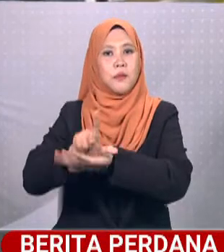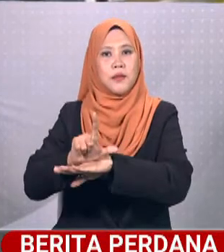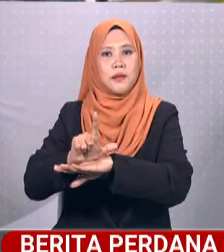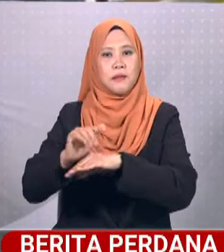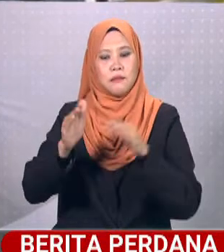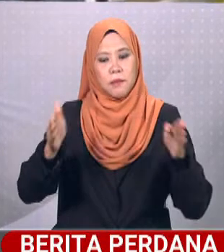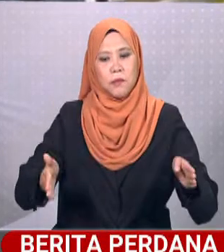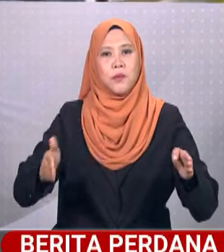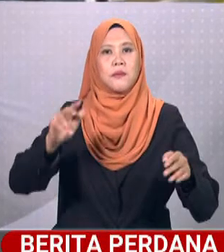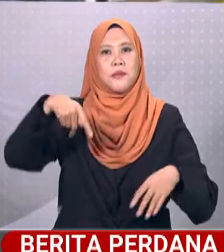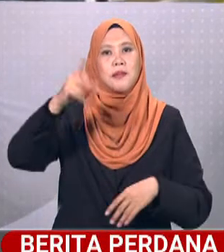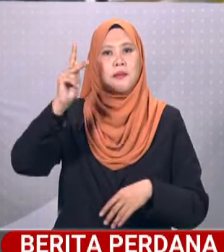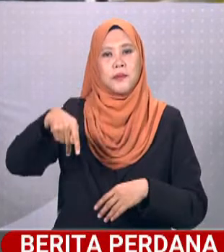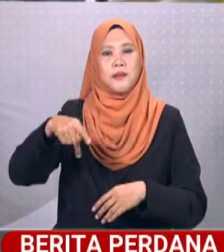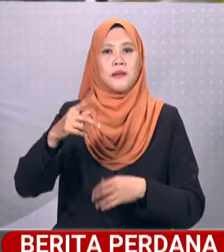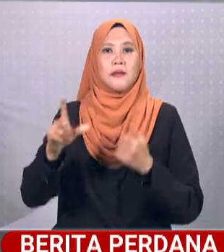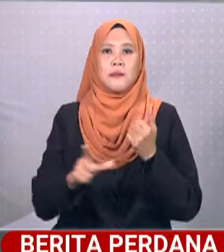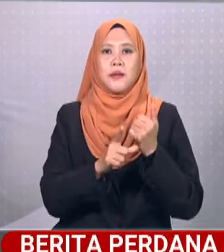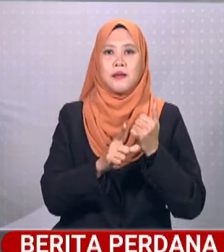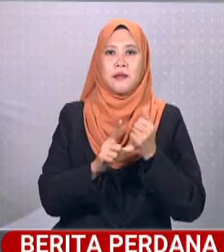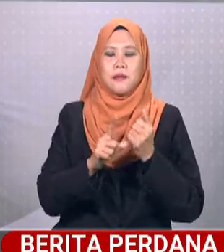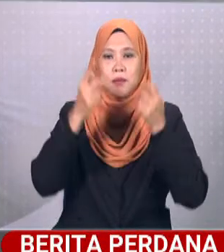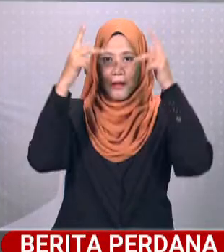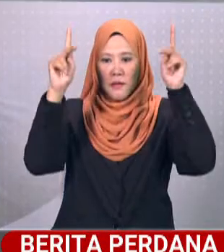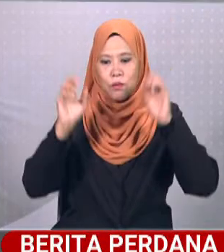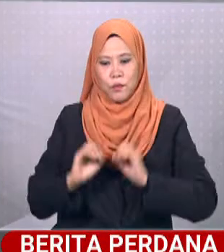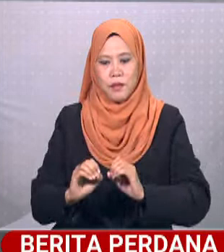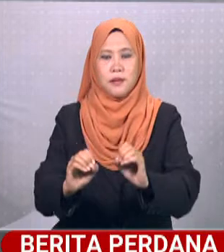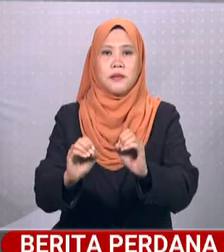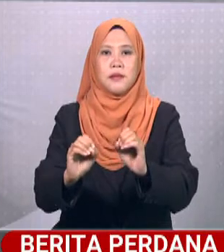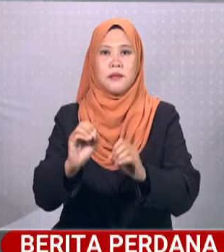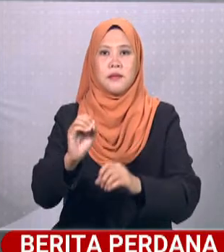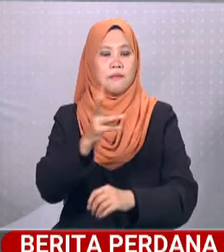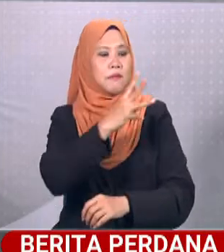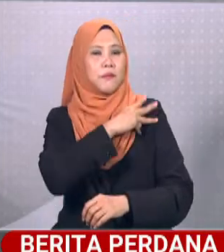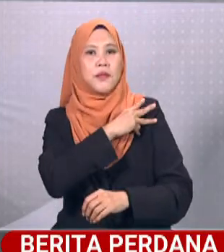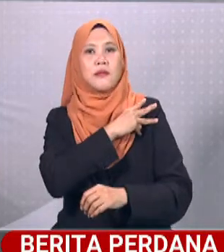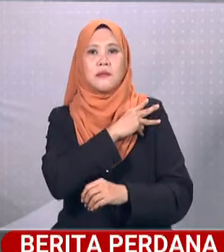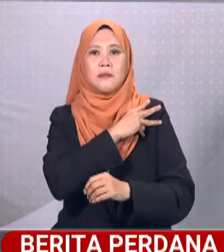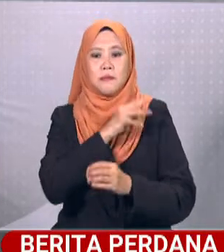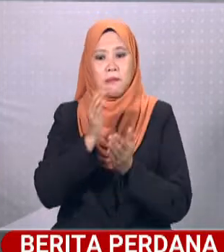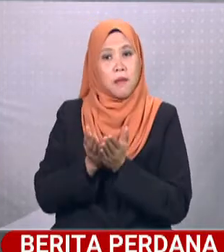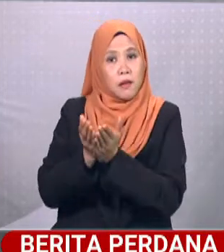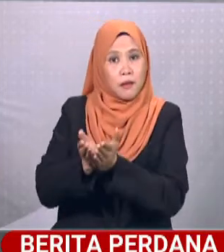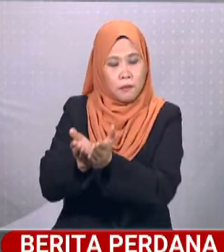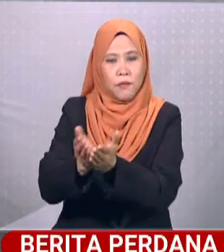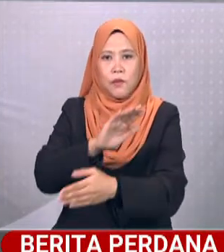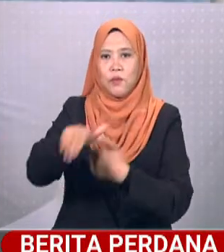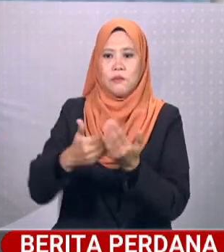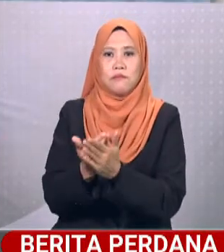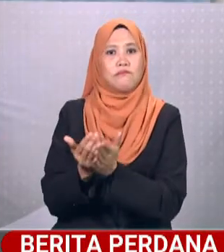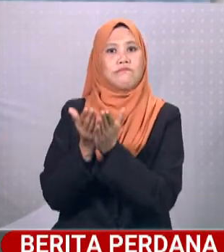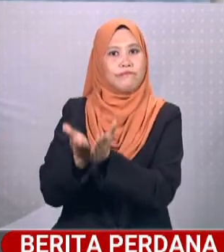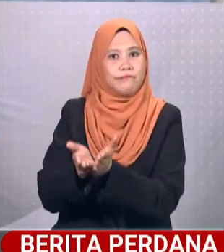PKP. Menurut Timbalan Pengarah Operasi, Kapten Maritim Zulinda Ramli, semua kapal berkenaan telah berada di perairan